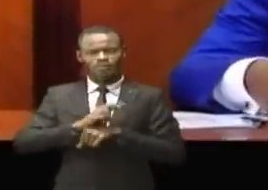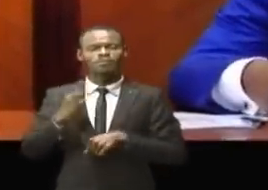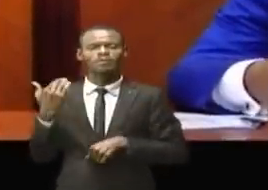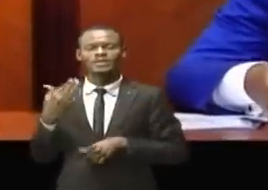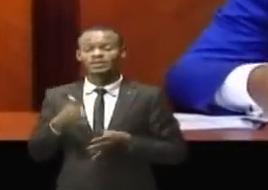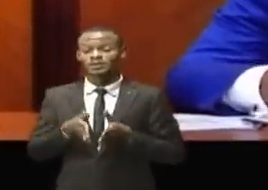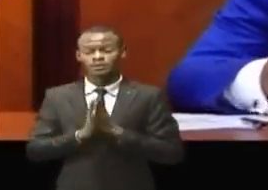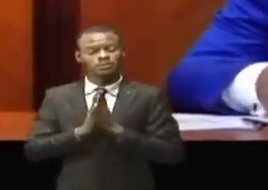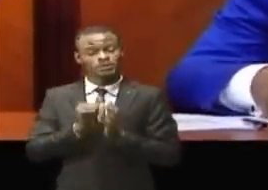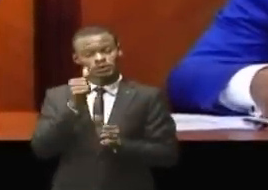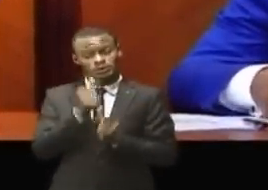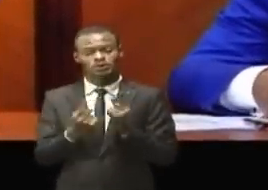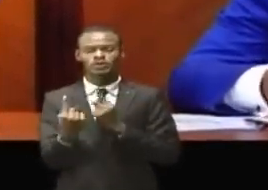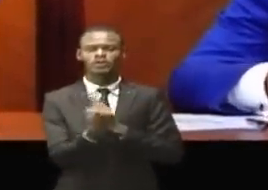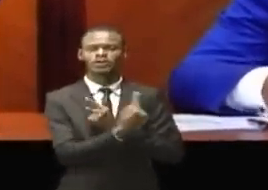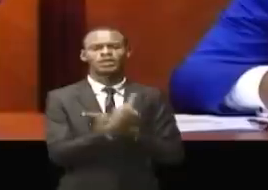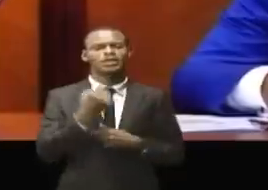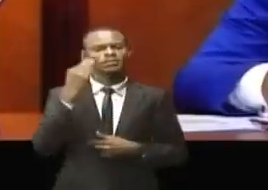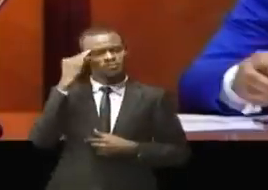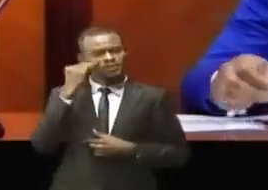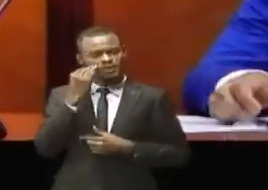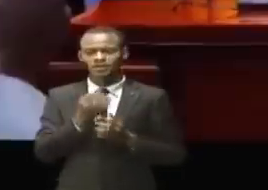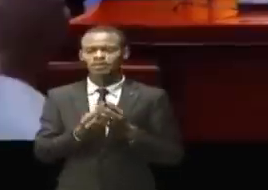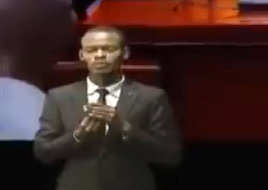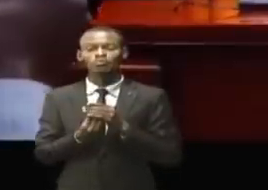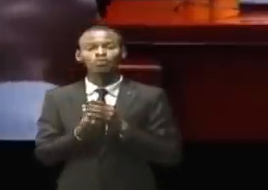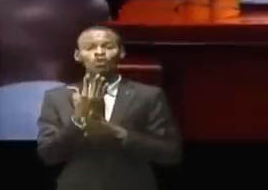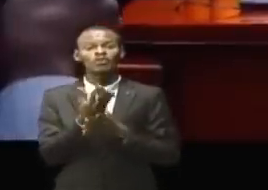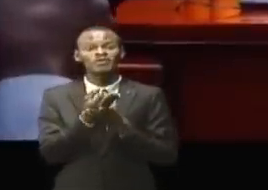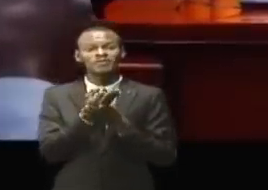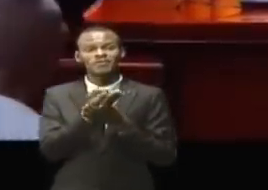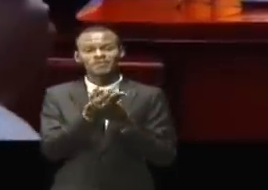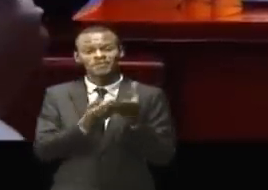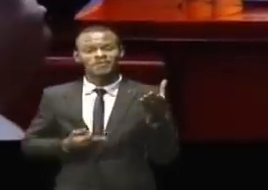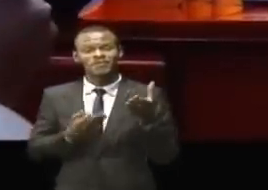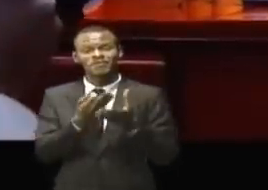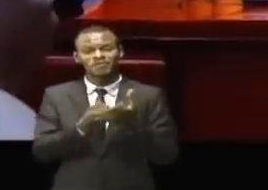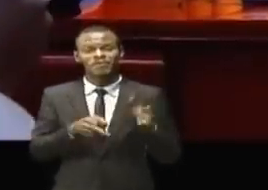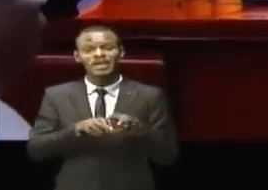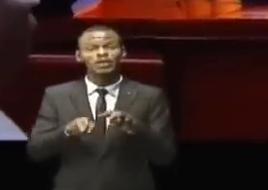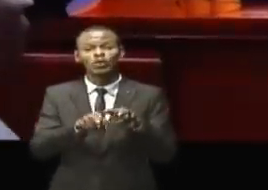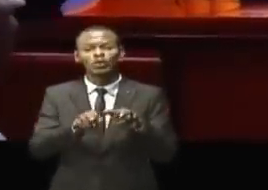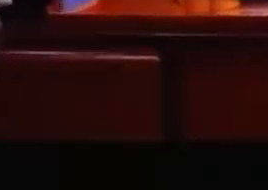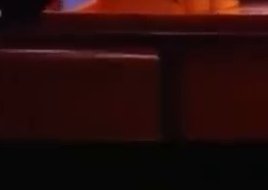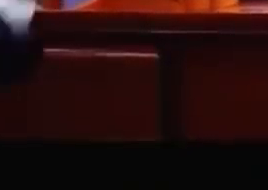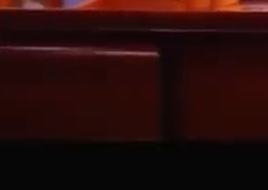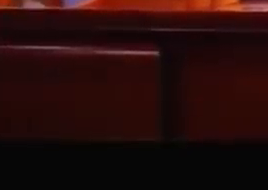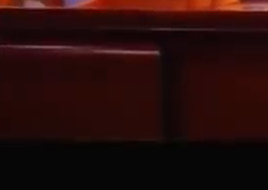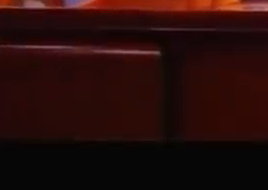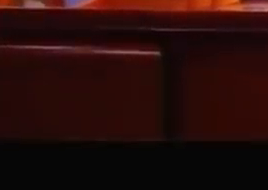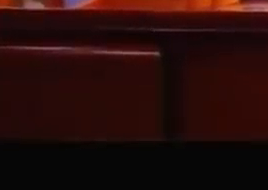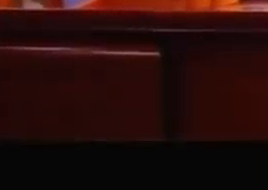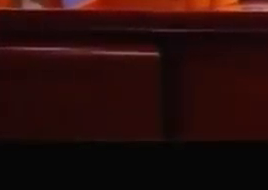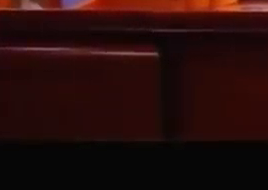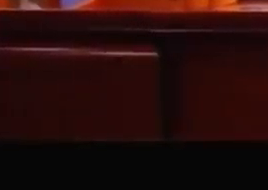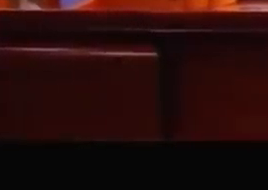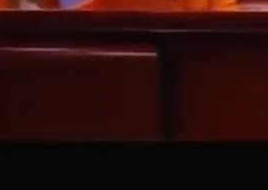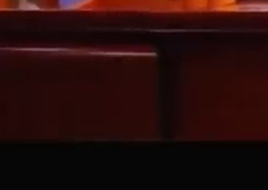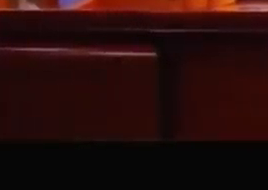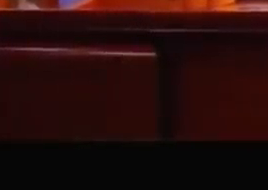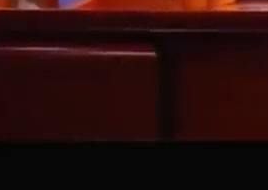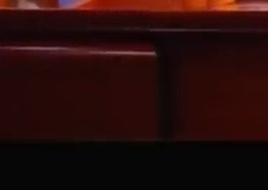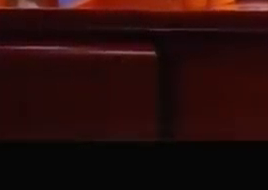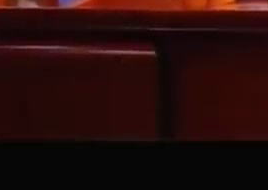ministre de produire une feuille de route réaliste, claire et détaillée, mise à jour par rapport au reste de l'année et